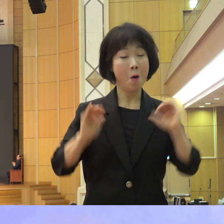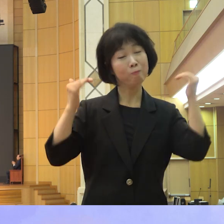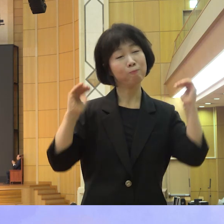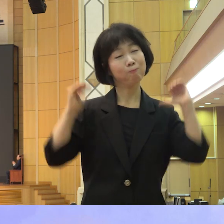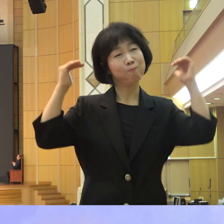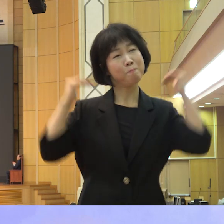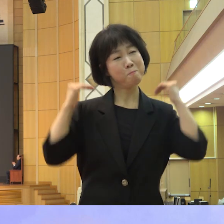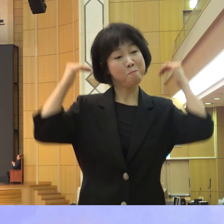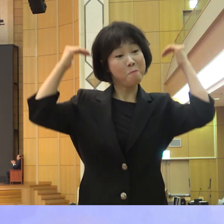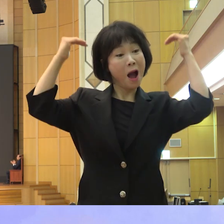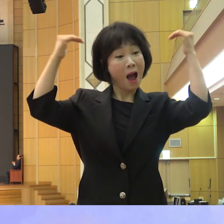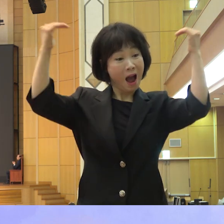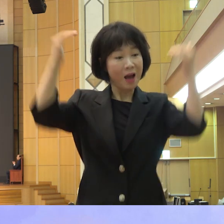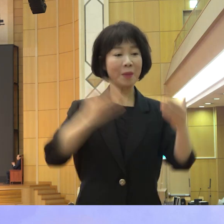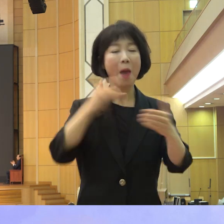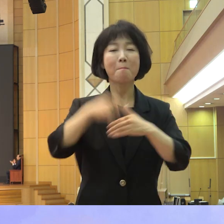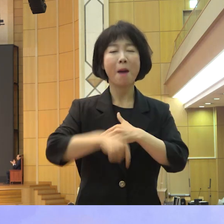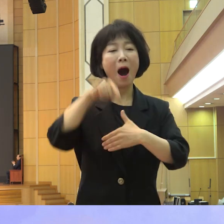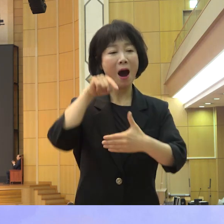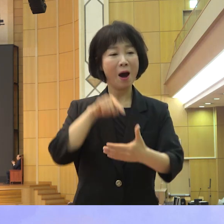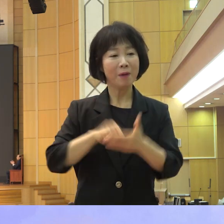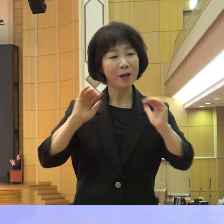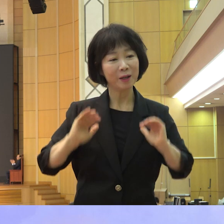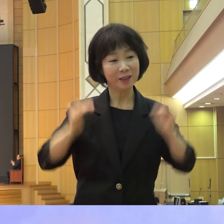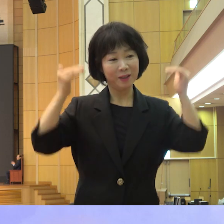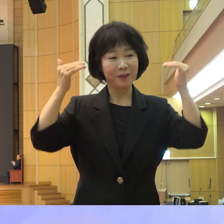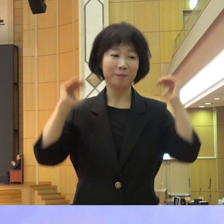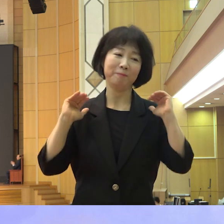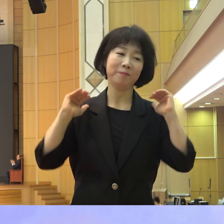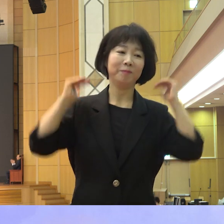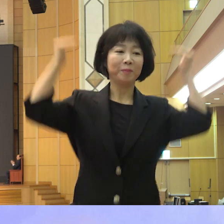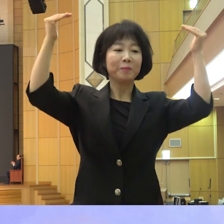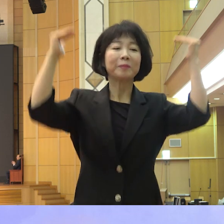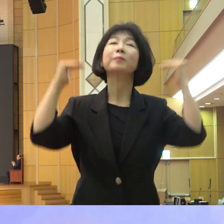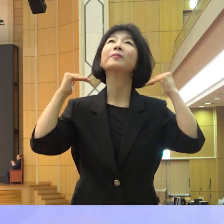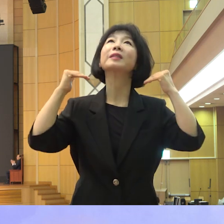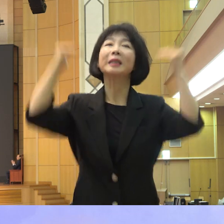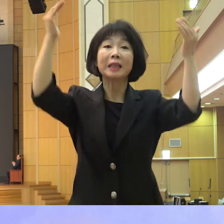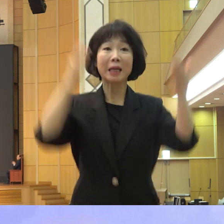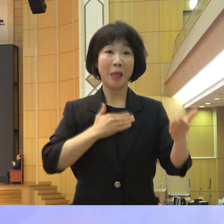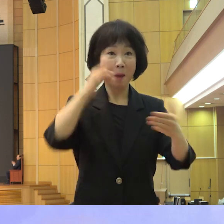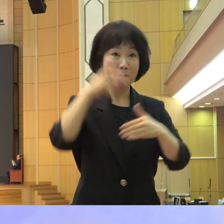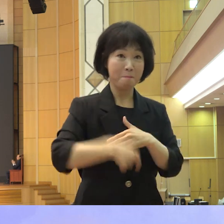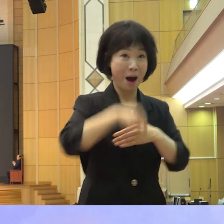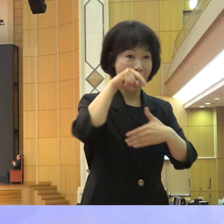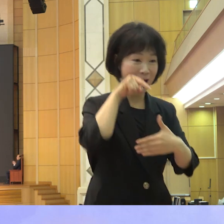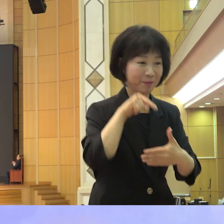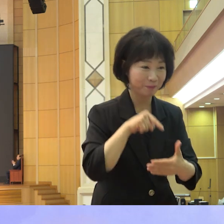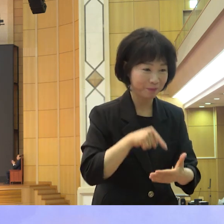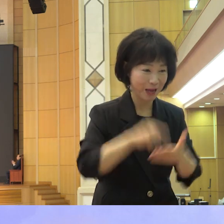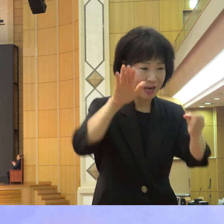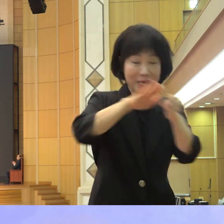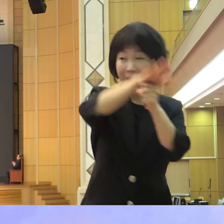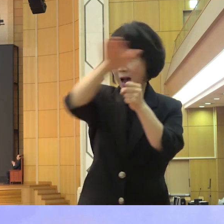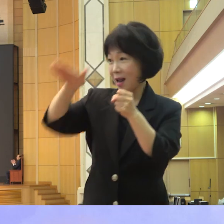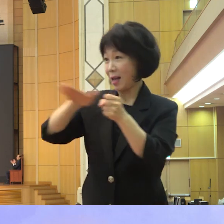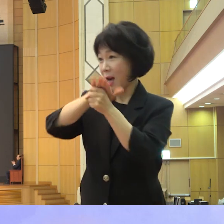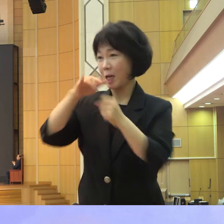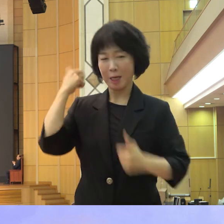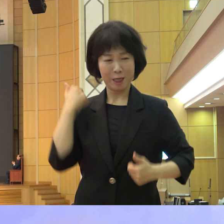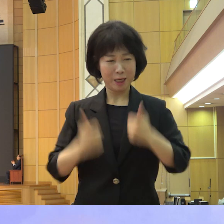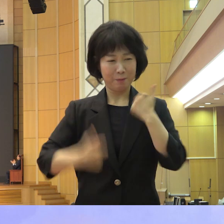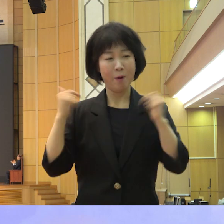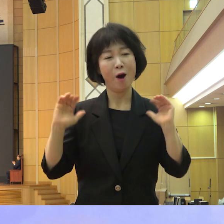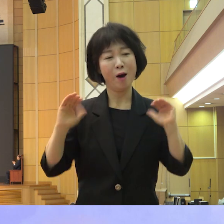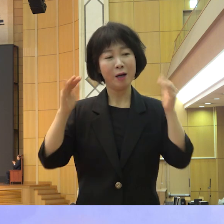쑥쑥 자라요 내 마음에 쑥쑥 자라요 내 마음에 사랑이